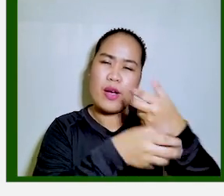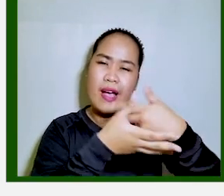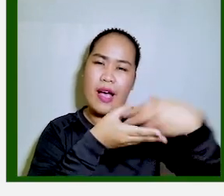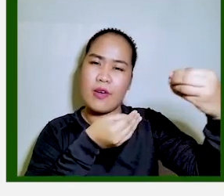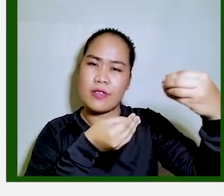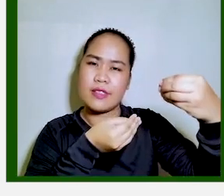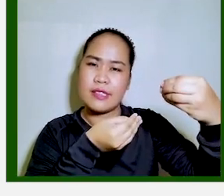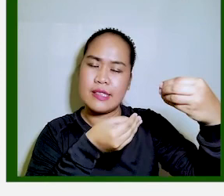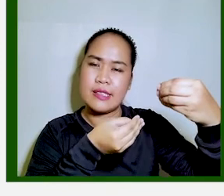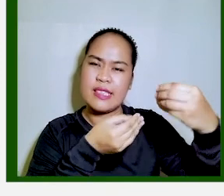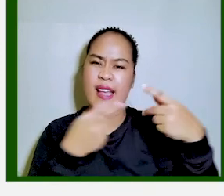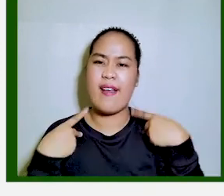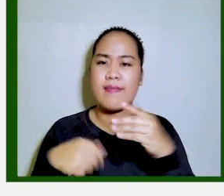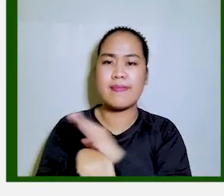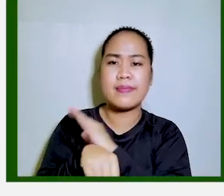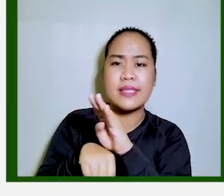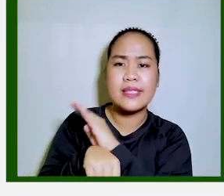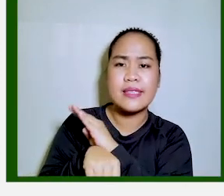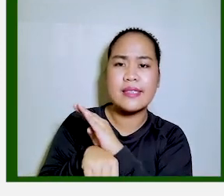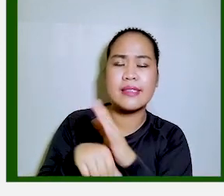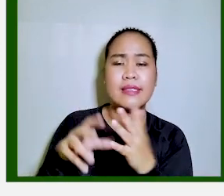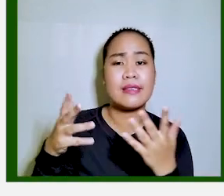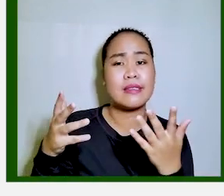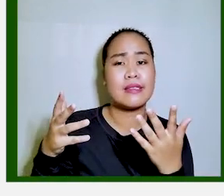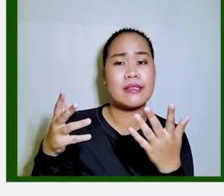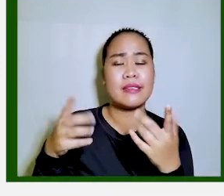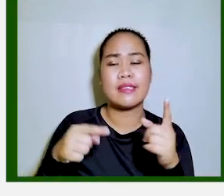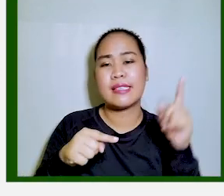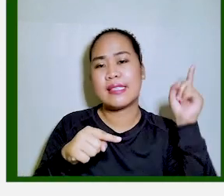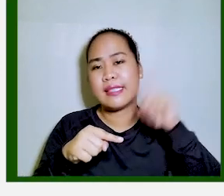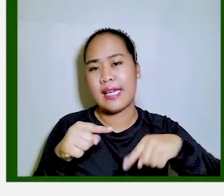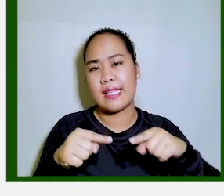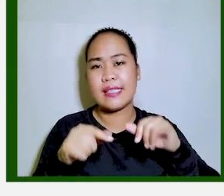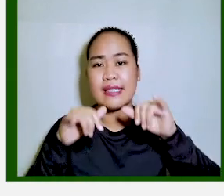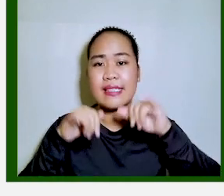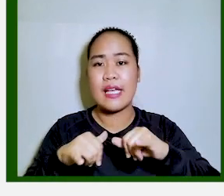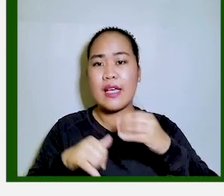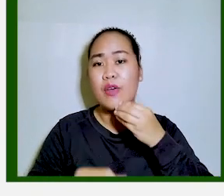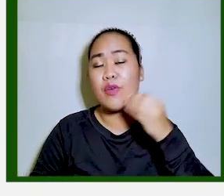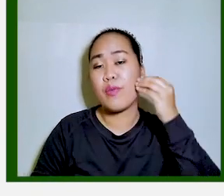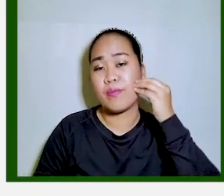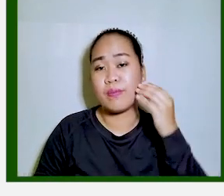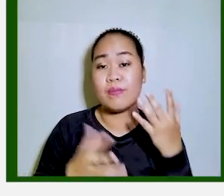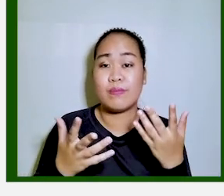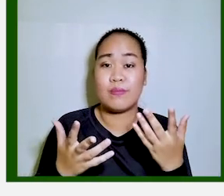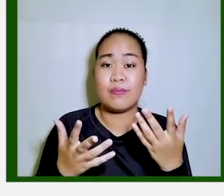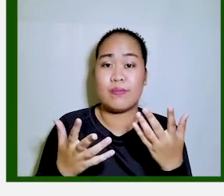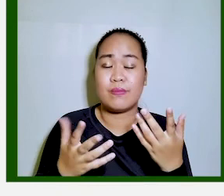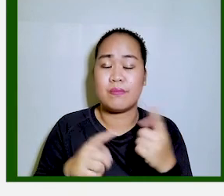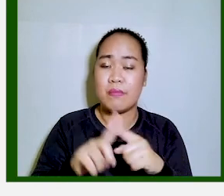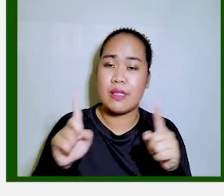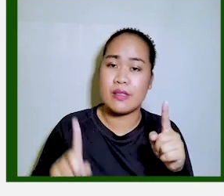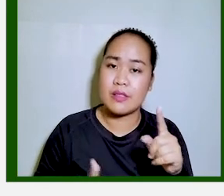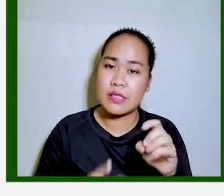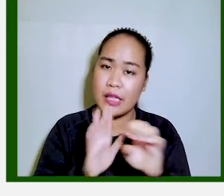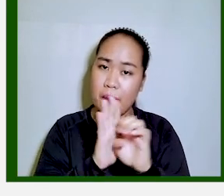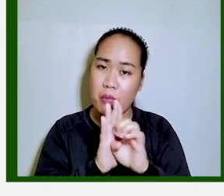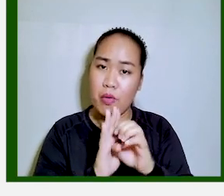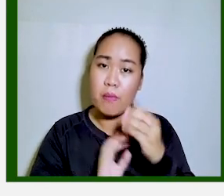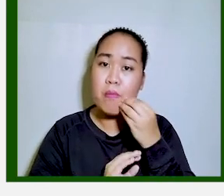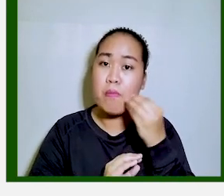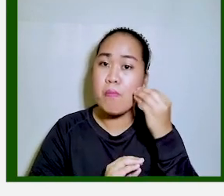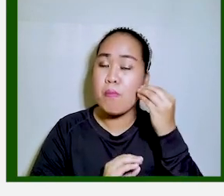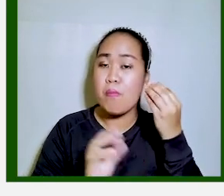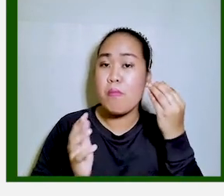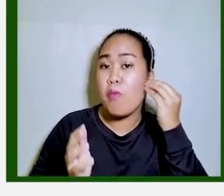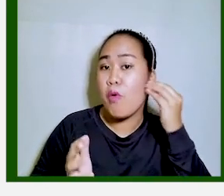sa trabaho, may negosyo. So hindi rin talaga stay at home. So kung yung dynamics natin is karamihan nasa bahay